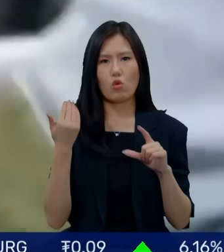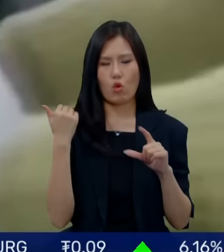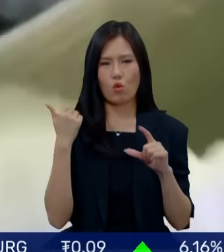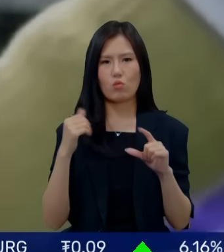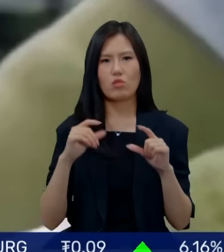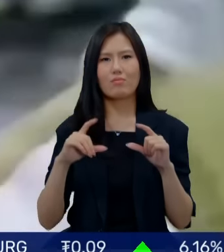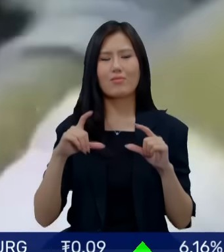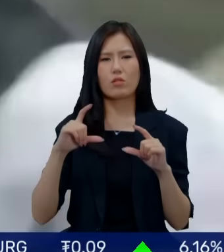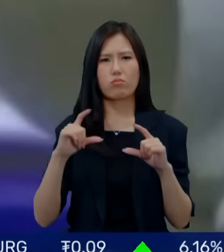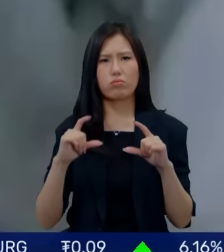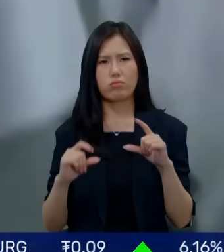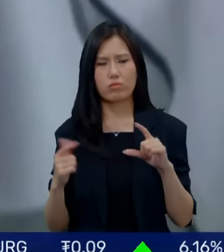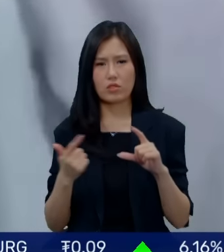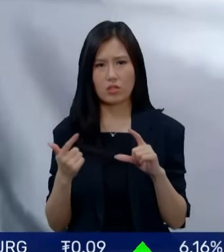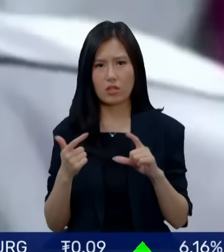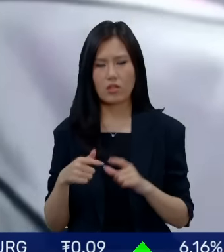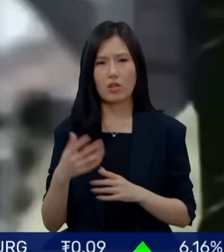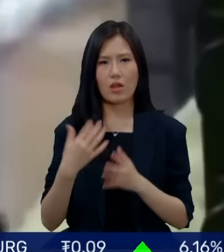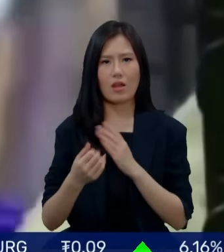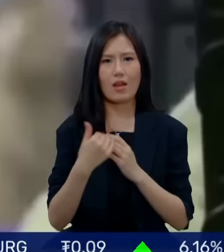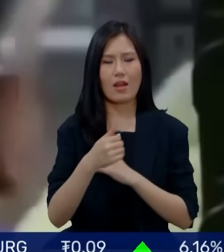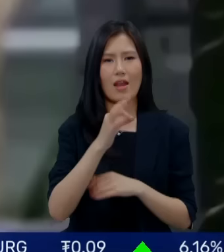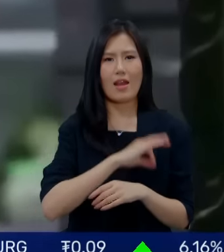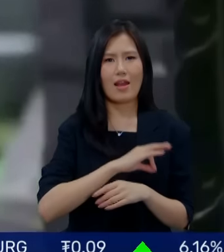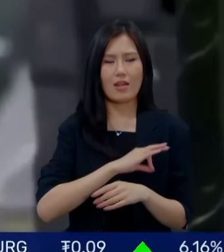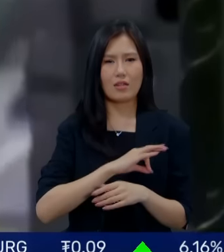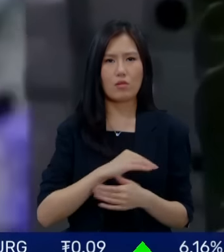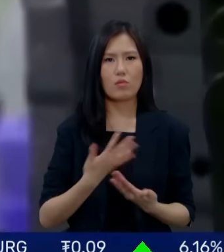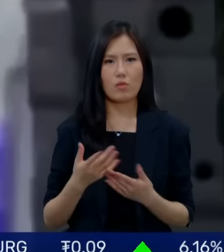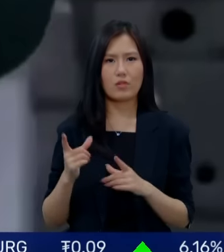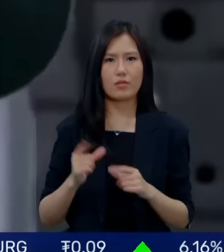бизнес эрхлэгчдийн экспортоос олох ашгийг бууруулах сөрөг үр дагавартай юм а.